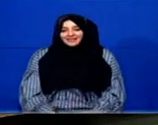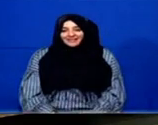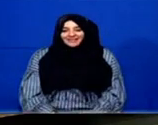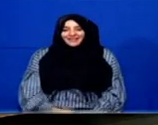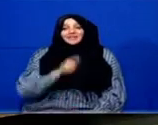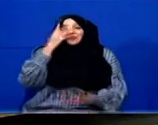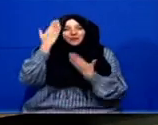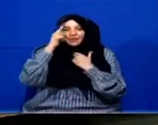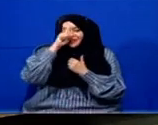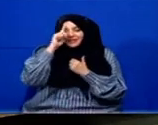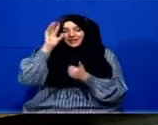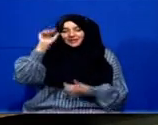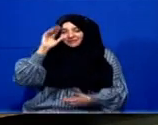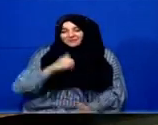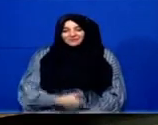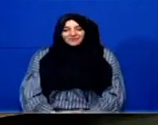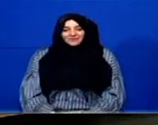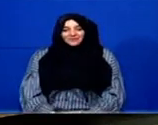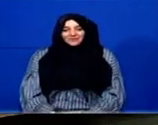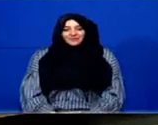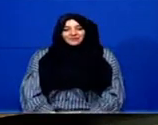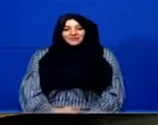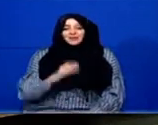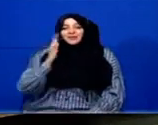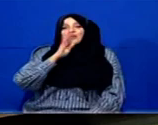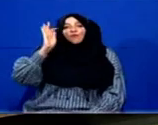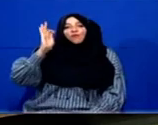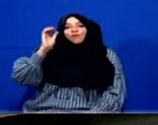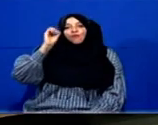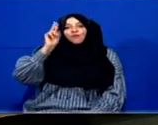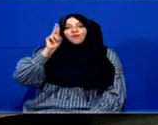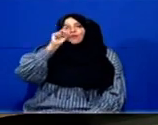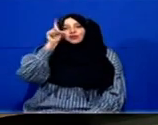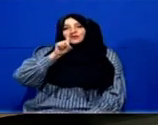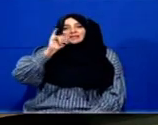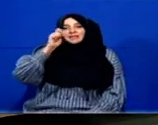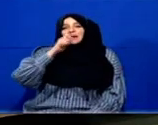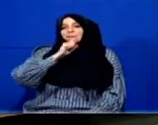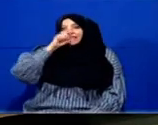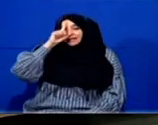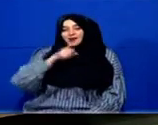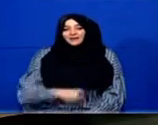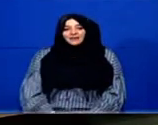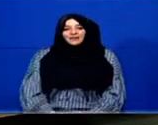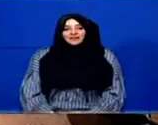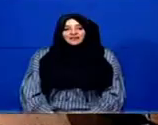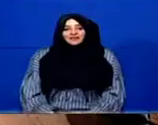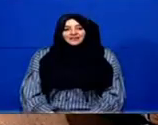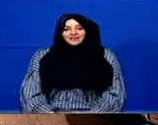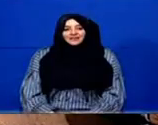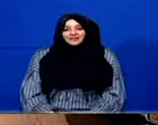ما شاء الله فوزيه من البليده نعم فوزيه